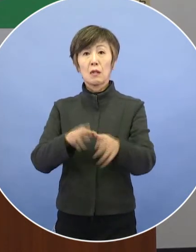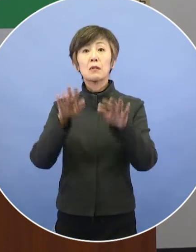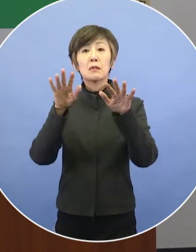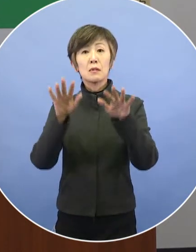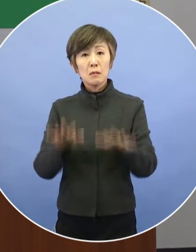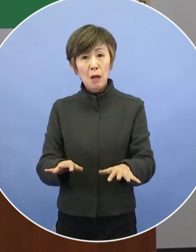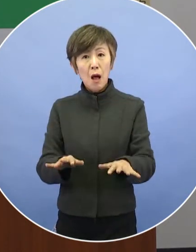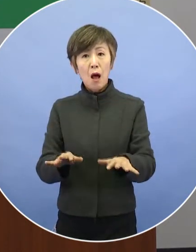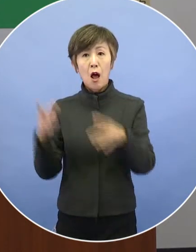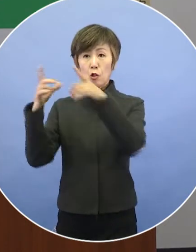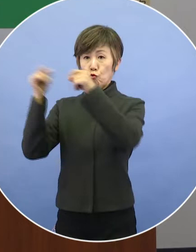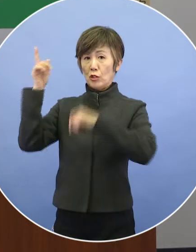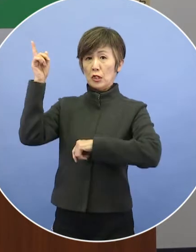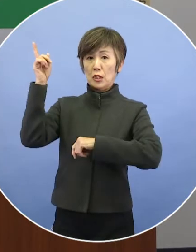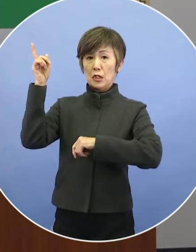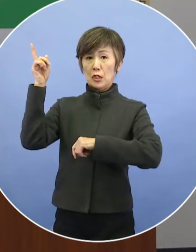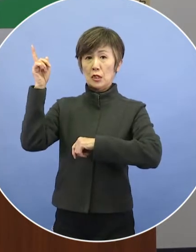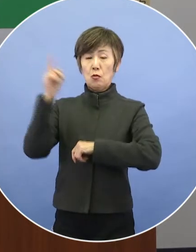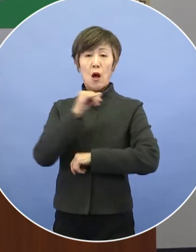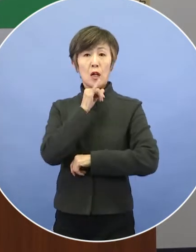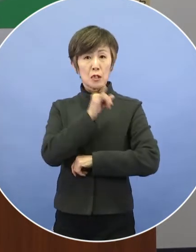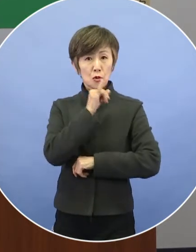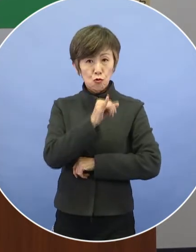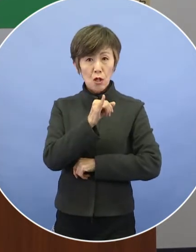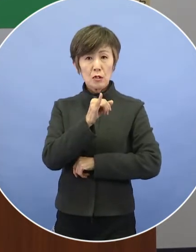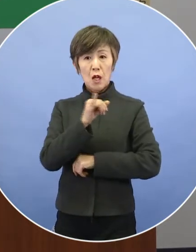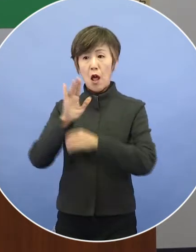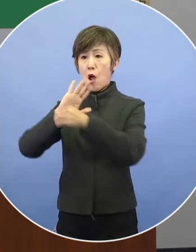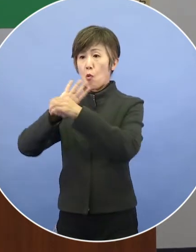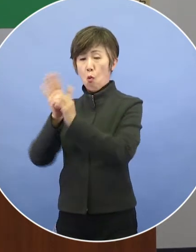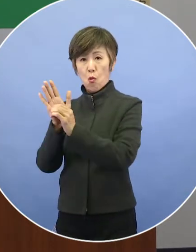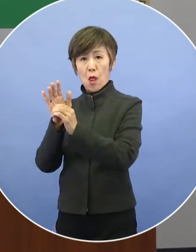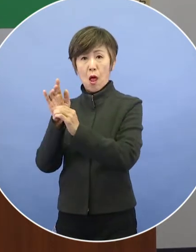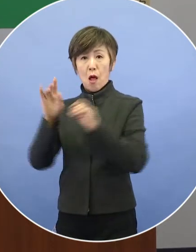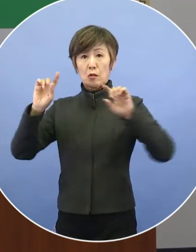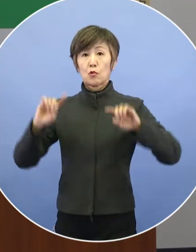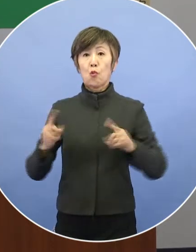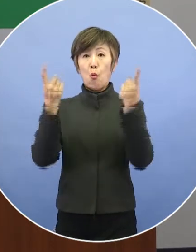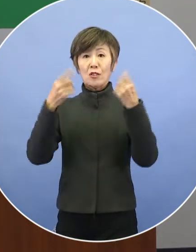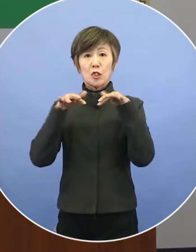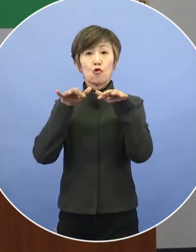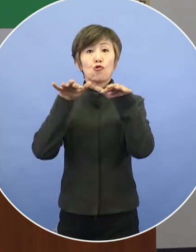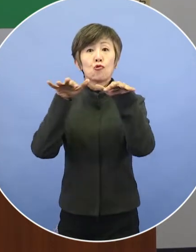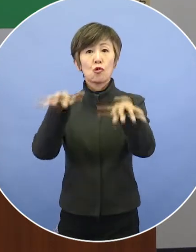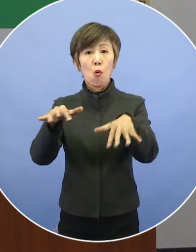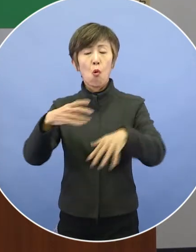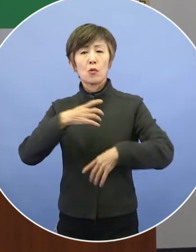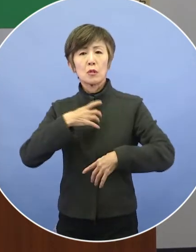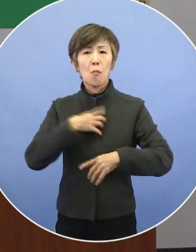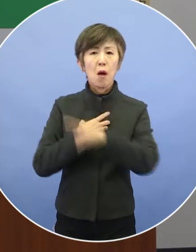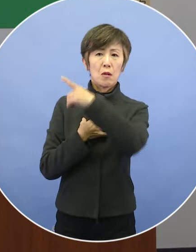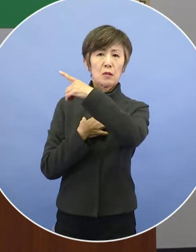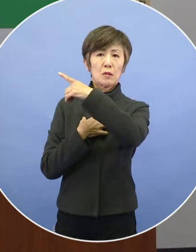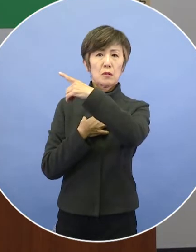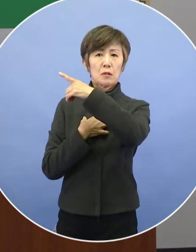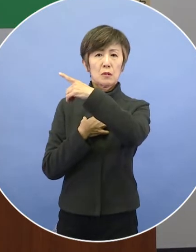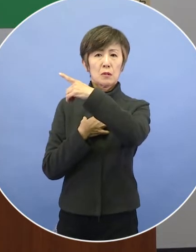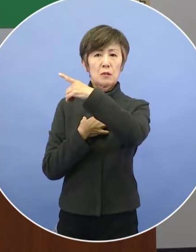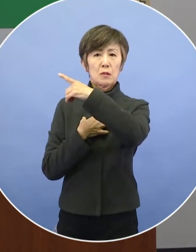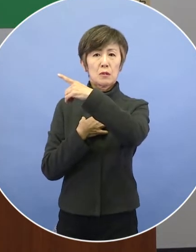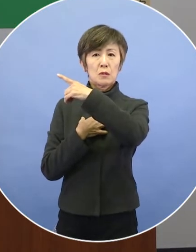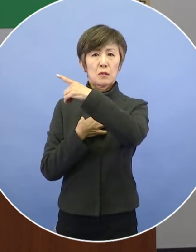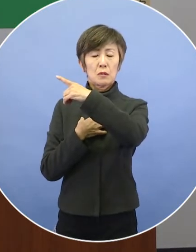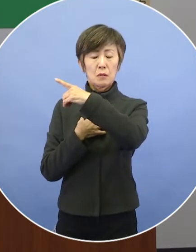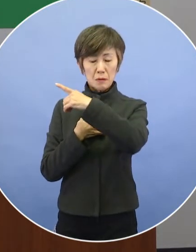今ですね国の方でインフルエンザとそれからコロナの同時流行ということを危惧されているところ